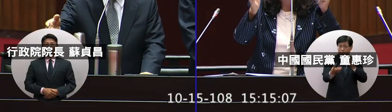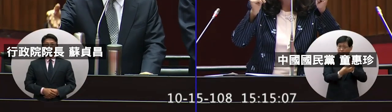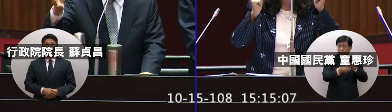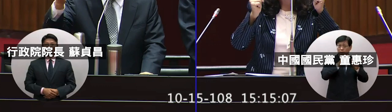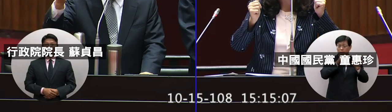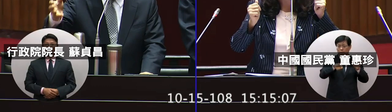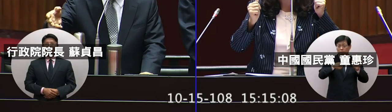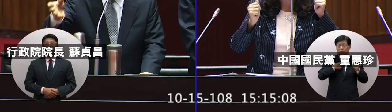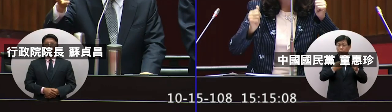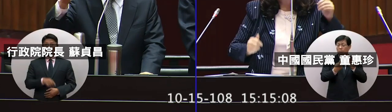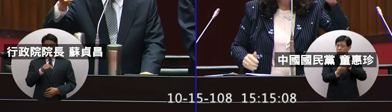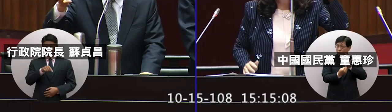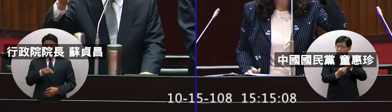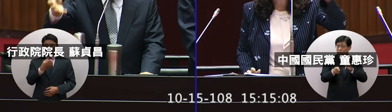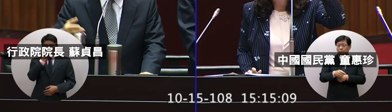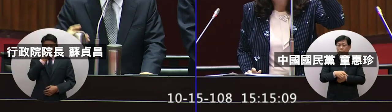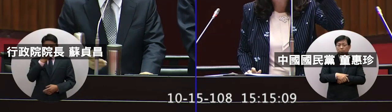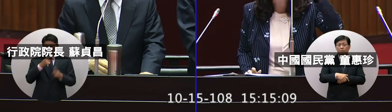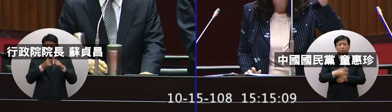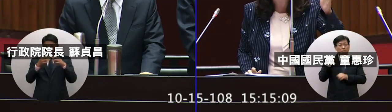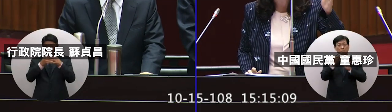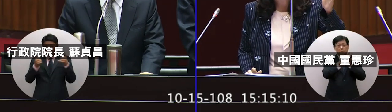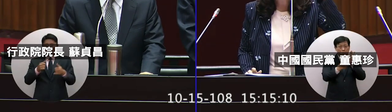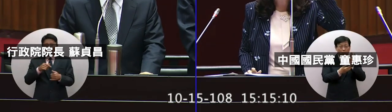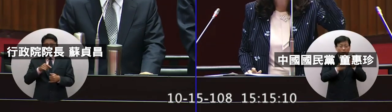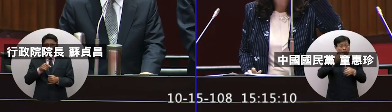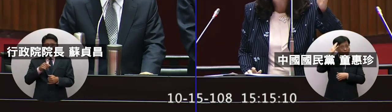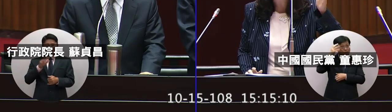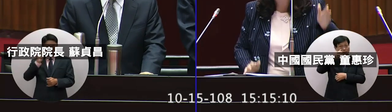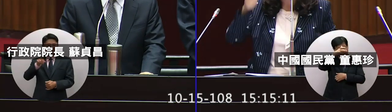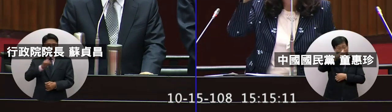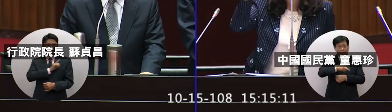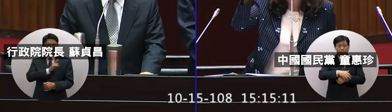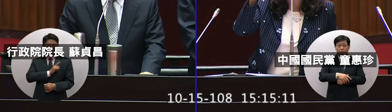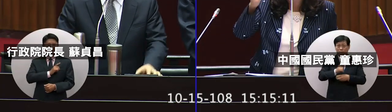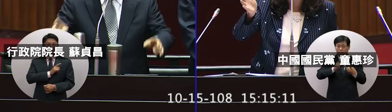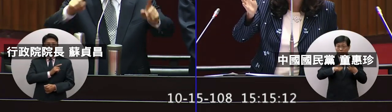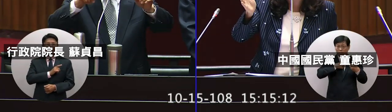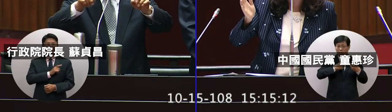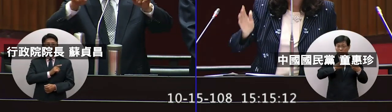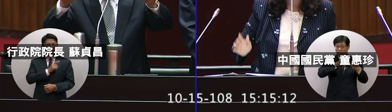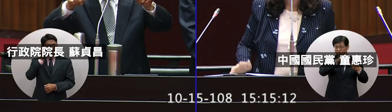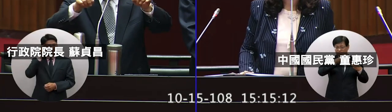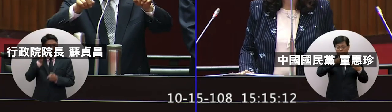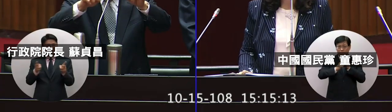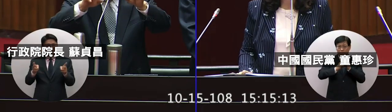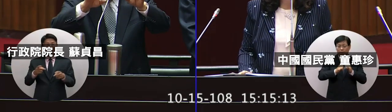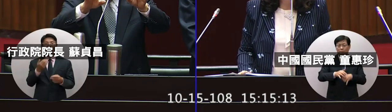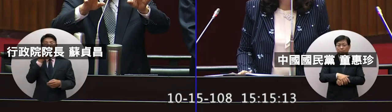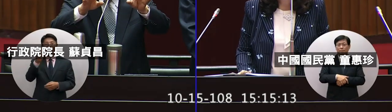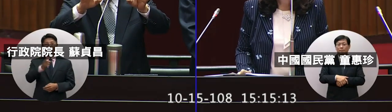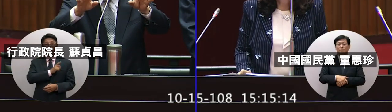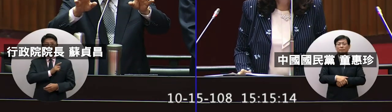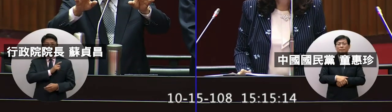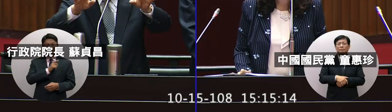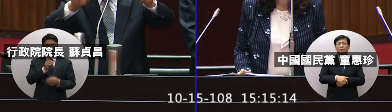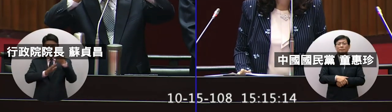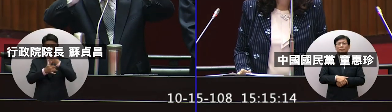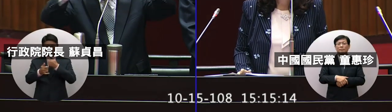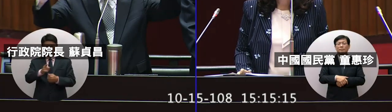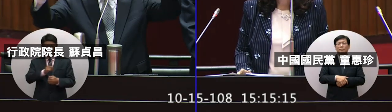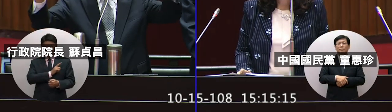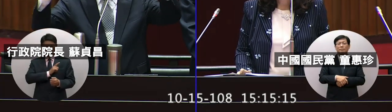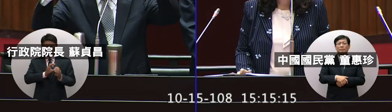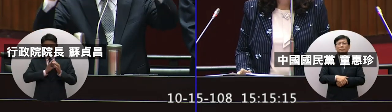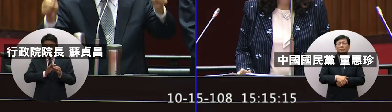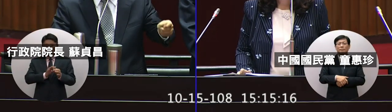网站上面， 这个就是香港人民 上面写黑警，上面写黑警跟暴民。 你如果有看哦，你委员，你如果有真